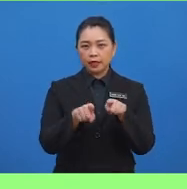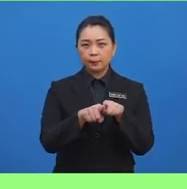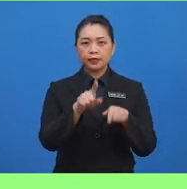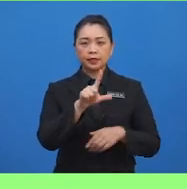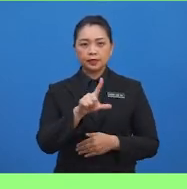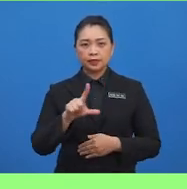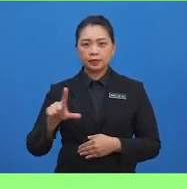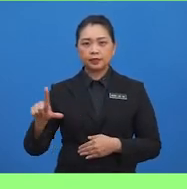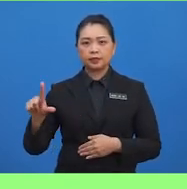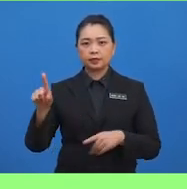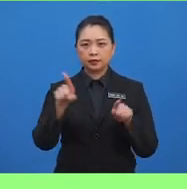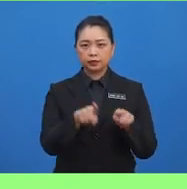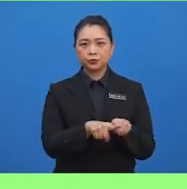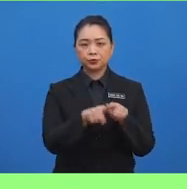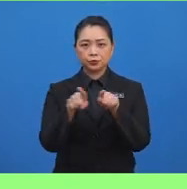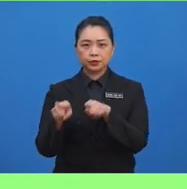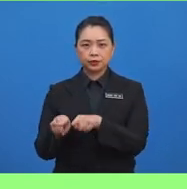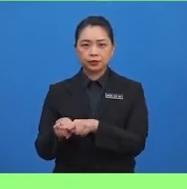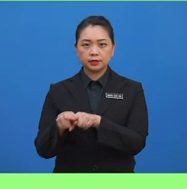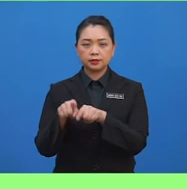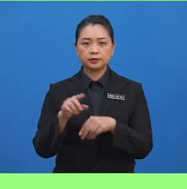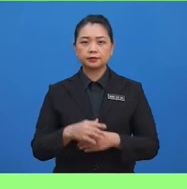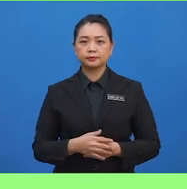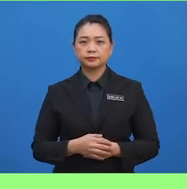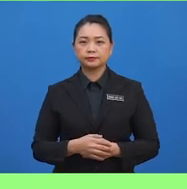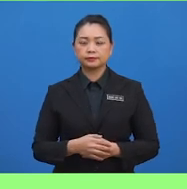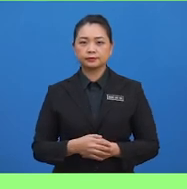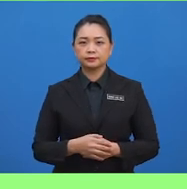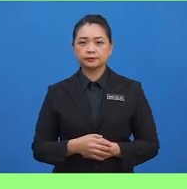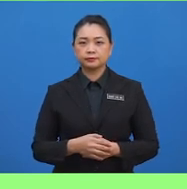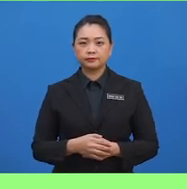sama melaju juga